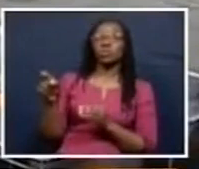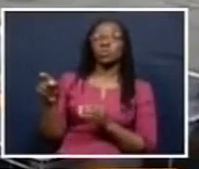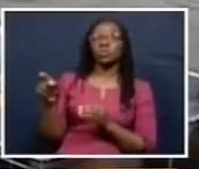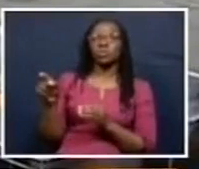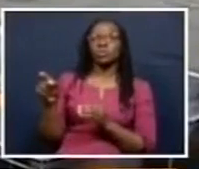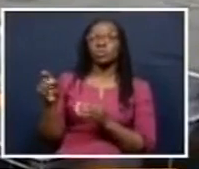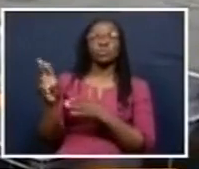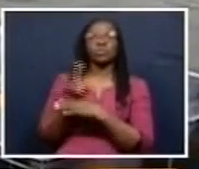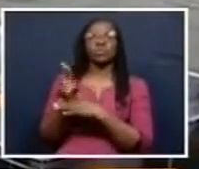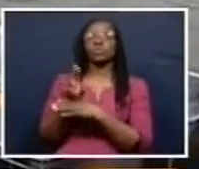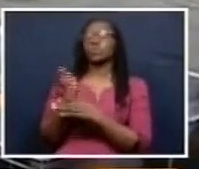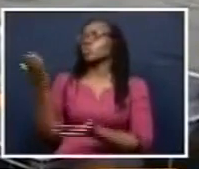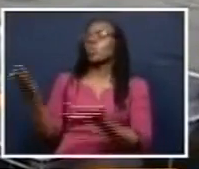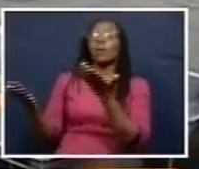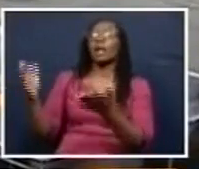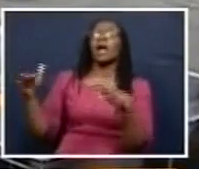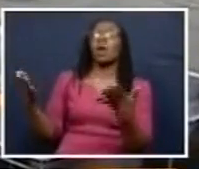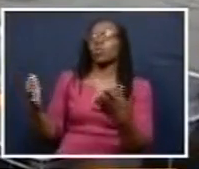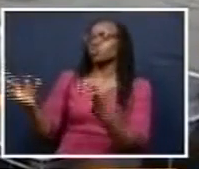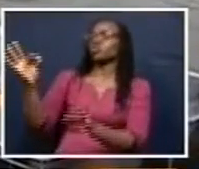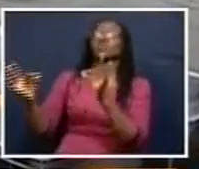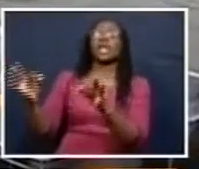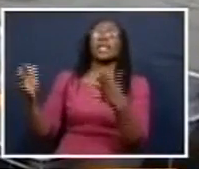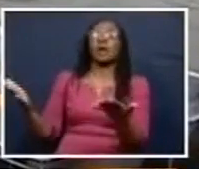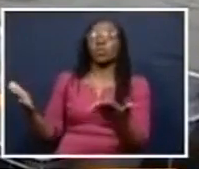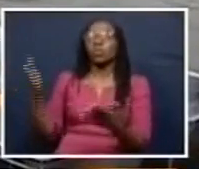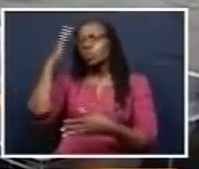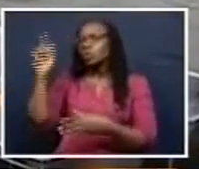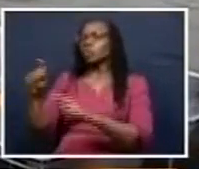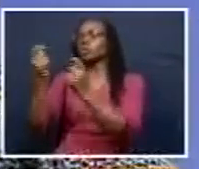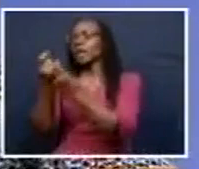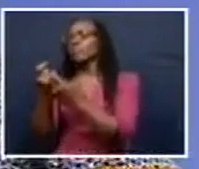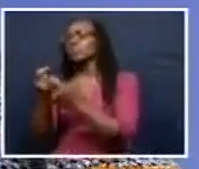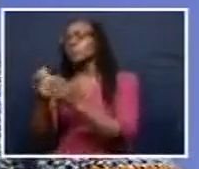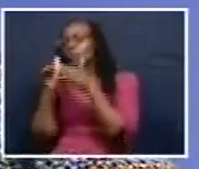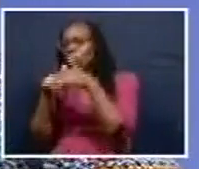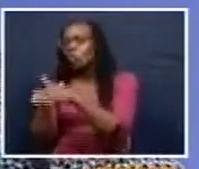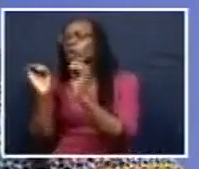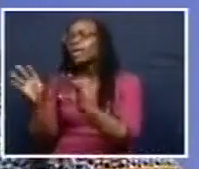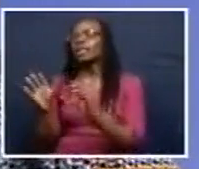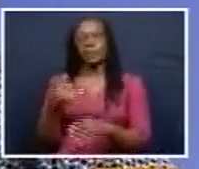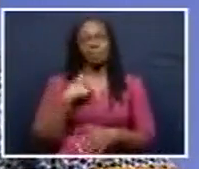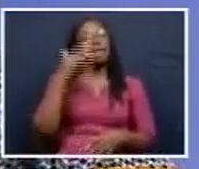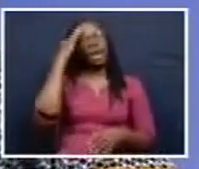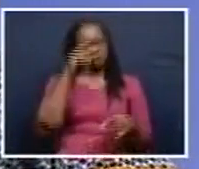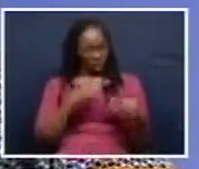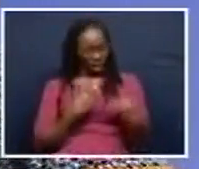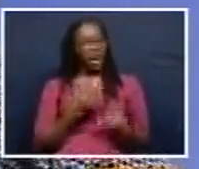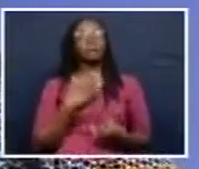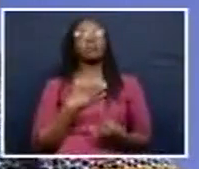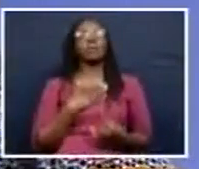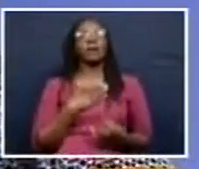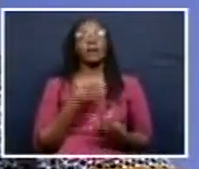unatumia kigezo kipi kujua kwamba wewe si mkabila na wengine ni wakabila? Mimi najua kwa roho yangu na nina ku challenge. Ukitaka kuniuliza kama